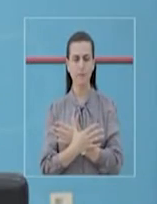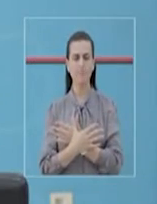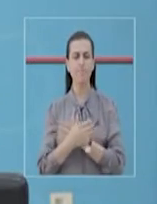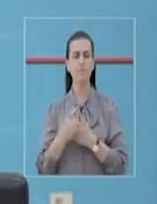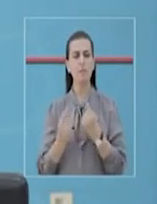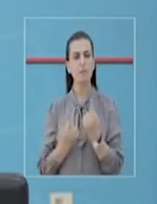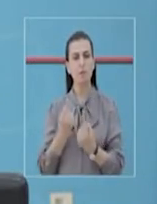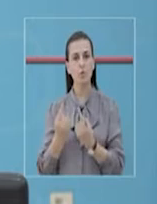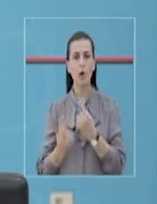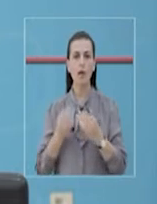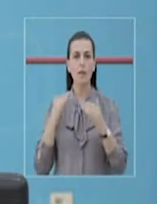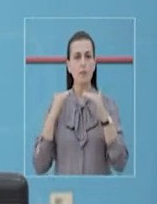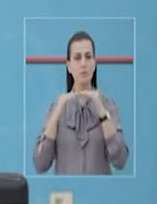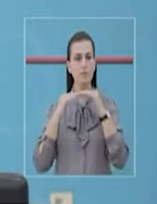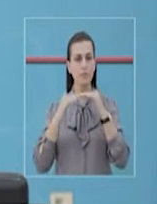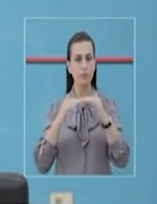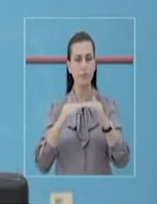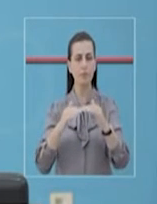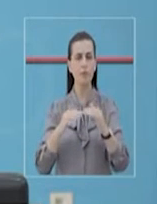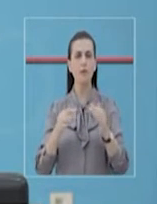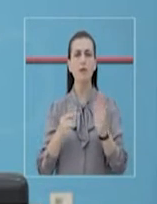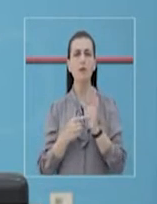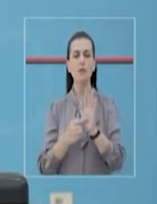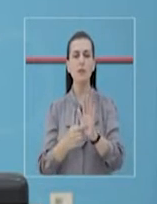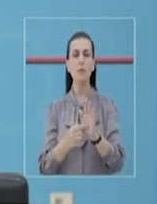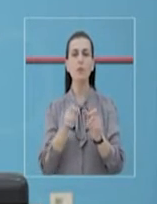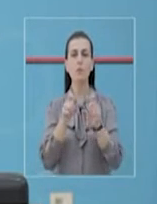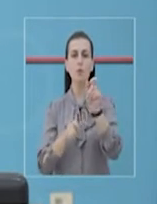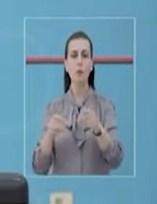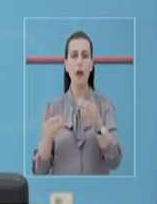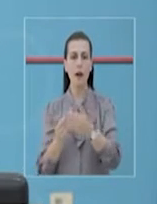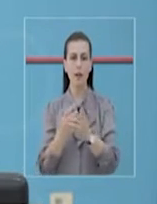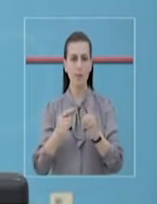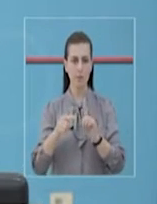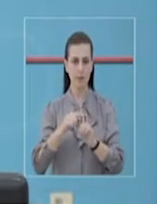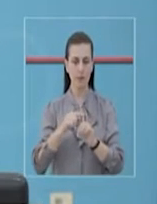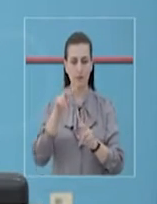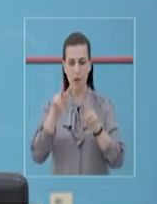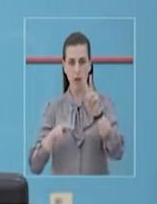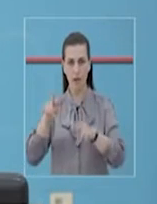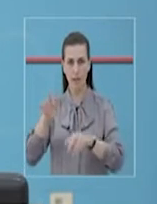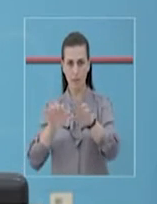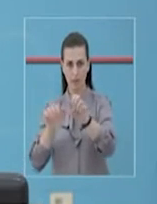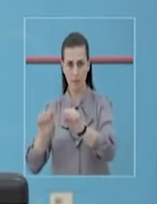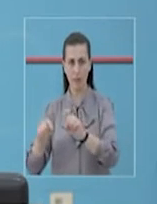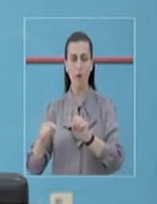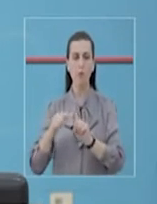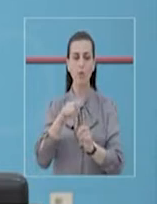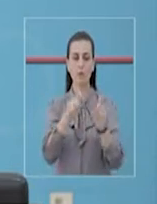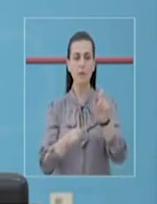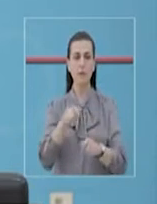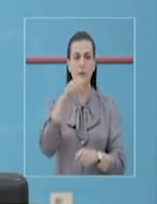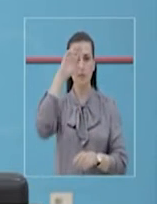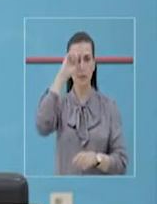vend paraqitet e qëndrueshme, mbështetur në identifikimin e rasteve të reja, në hetimin aktiv, si dhe në numrin e rasteve të